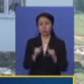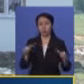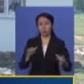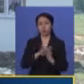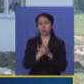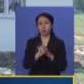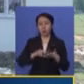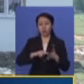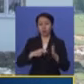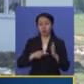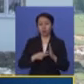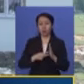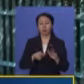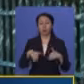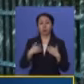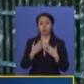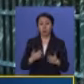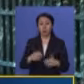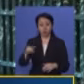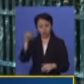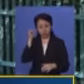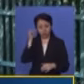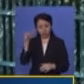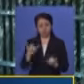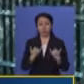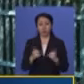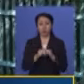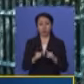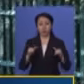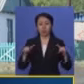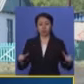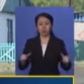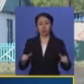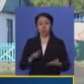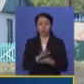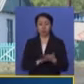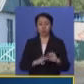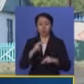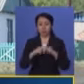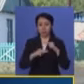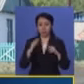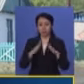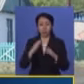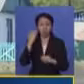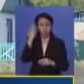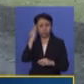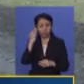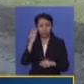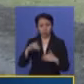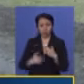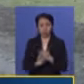В планах у предпринимателя предоставлять скот односельчанам для разведения, продолжать строительство жилья. А еще мечтает